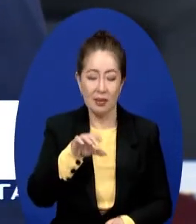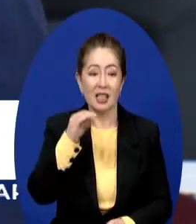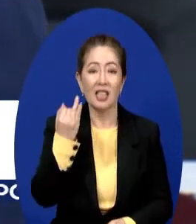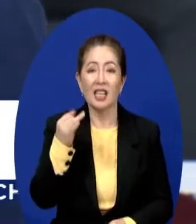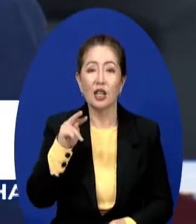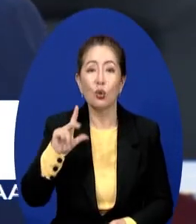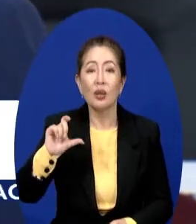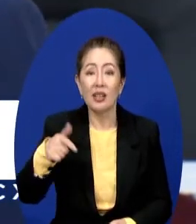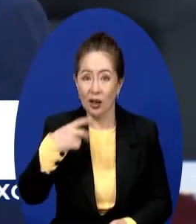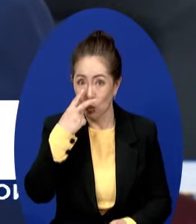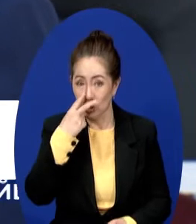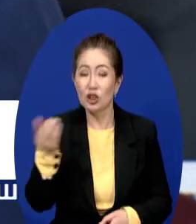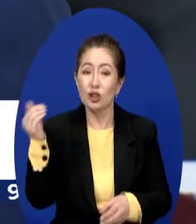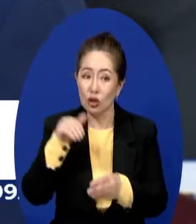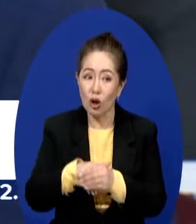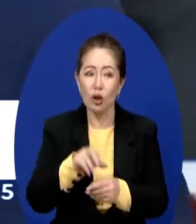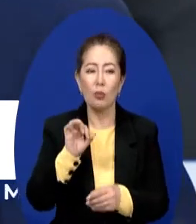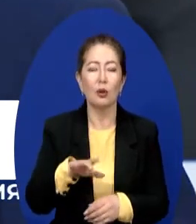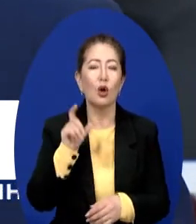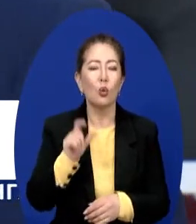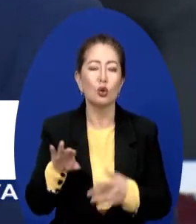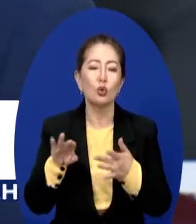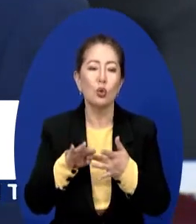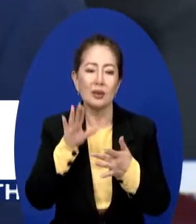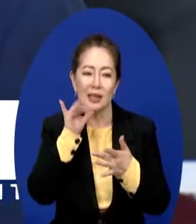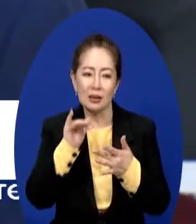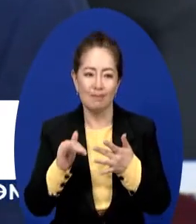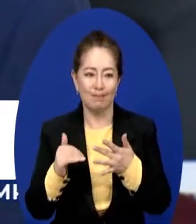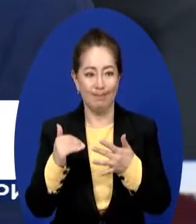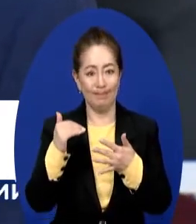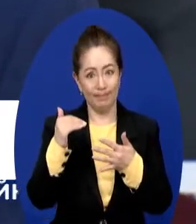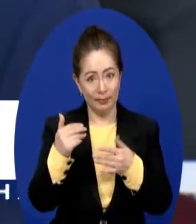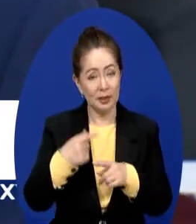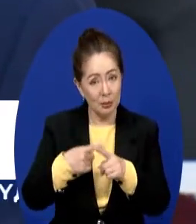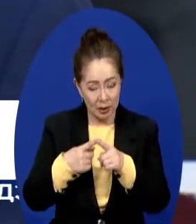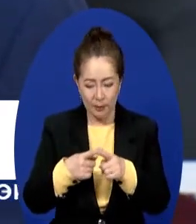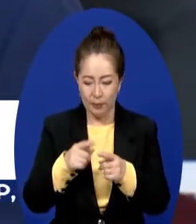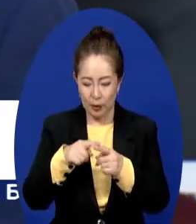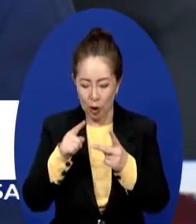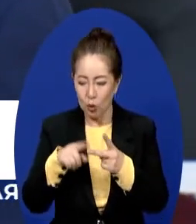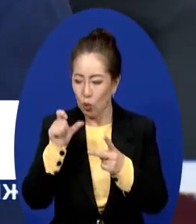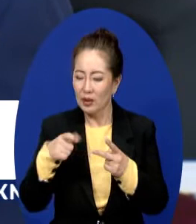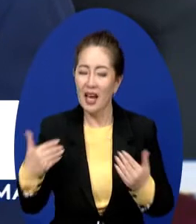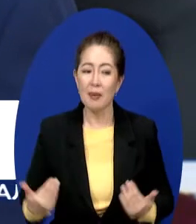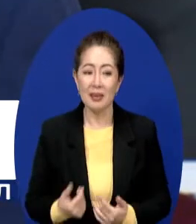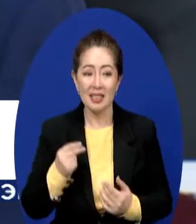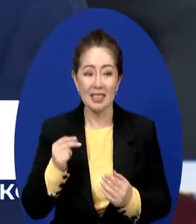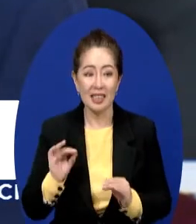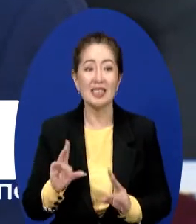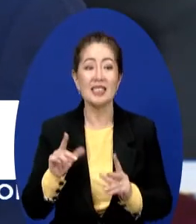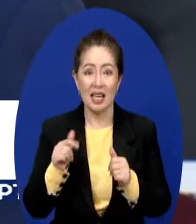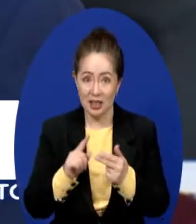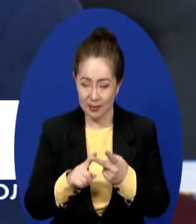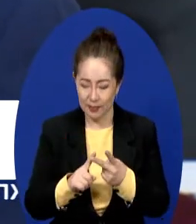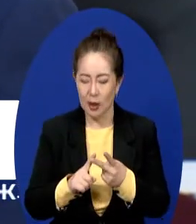хийснээрээ нэгдүгээр хүний дундаж наслт нэмэгдэх нь байна. Хоёрдугаар тухайн хүний амьдралын чанар сайжирна. За гуравдугаар улс